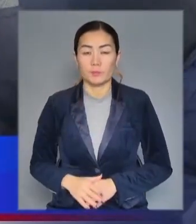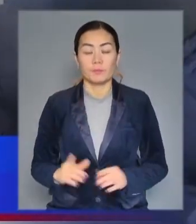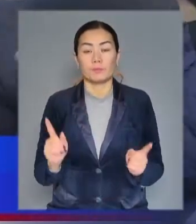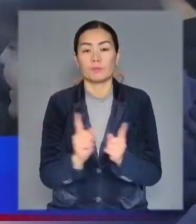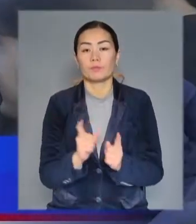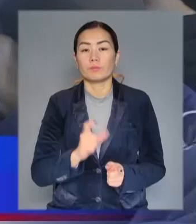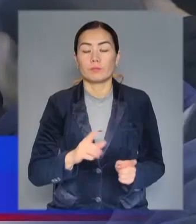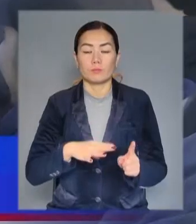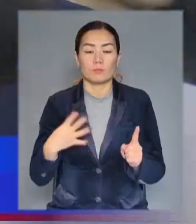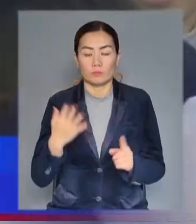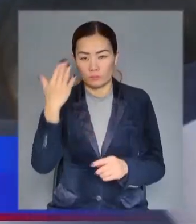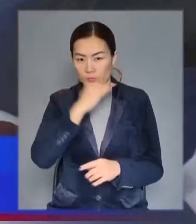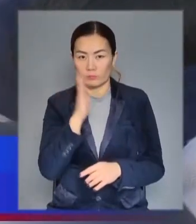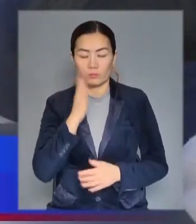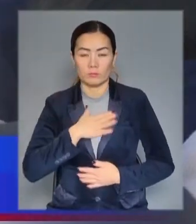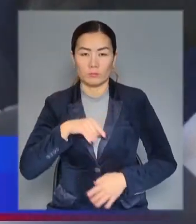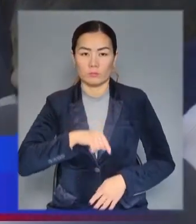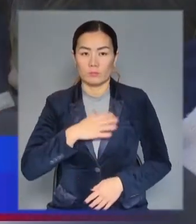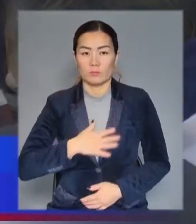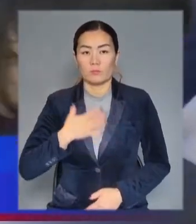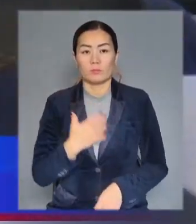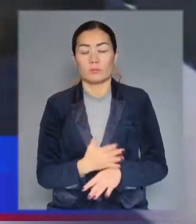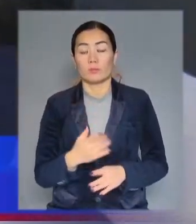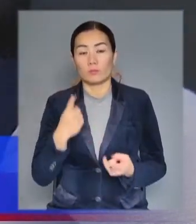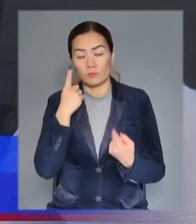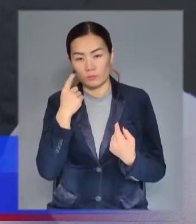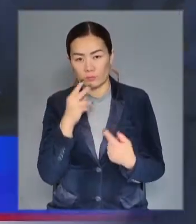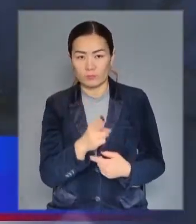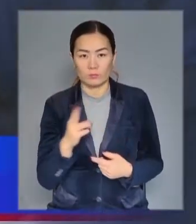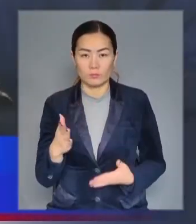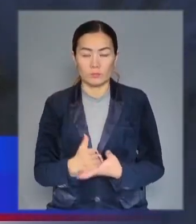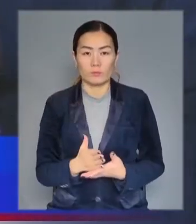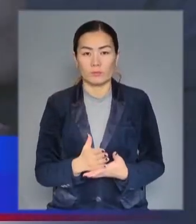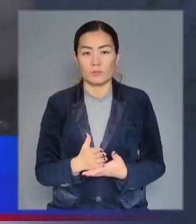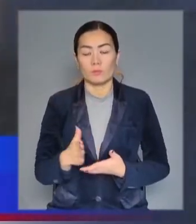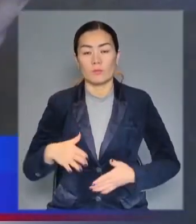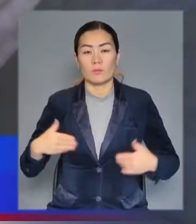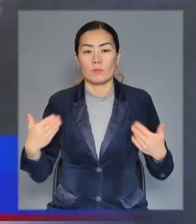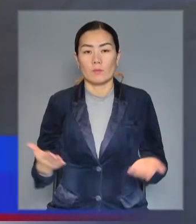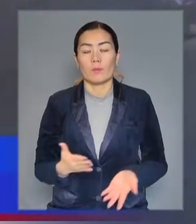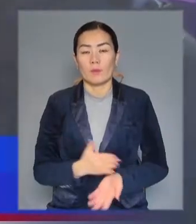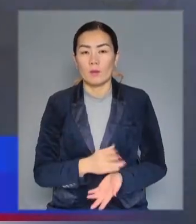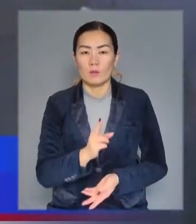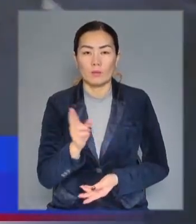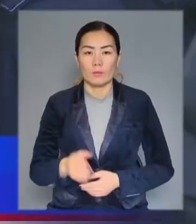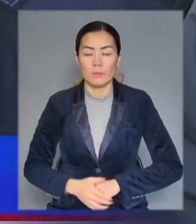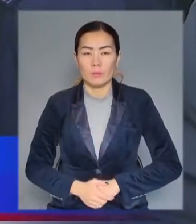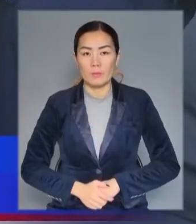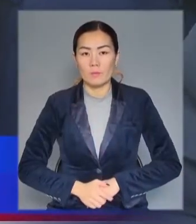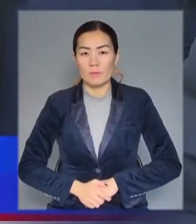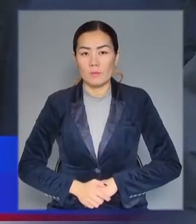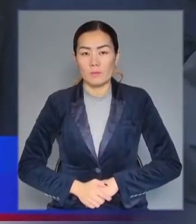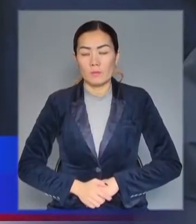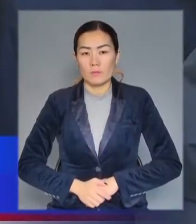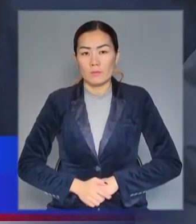салуға жиналған ата-аналар да толқынысын жасыра алмады. Бірі көзіне жас алды, бірі Ақжолтай тілегін арнады.